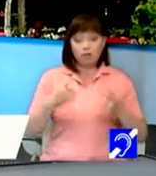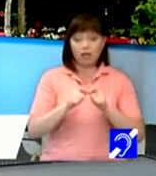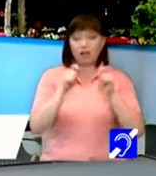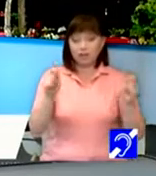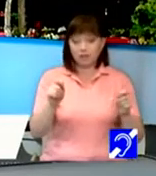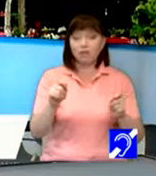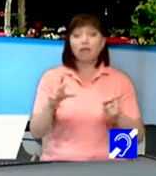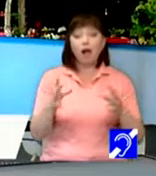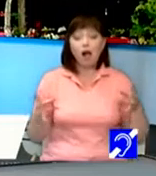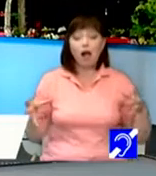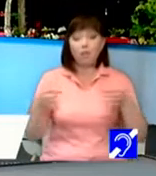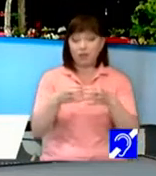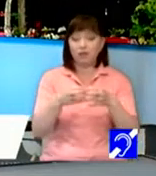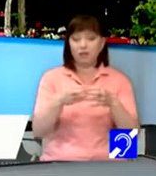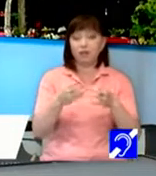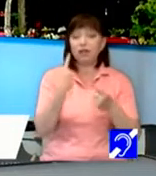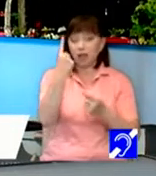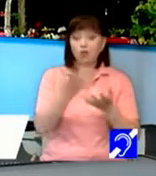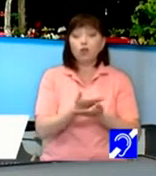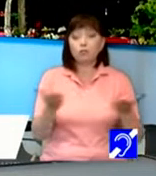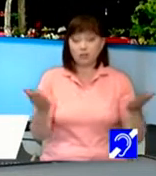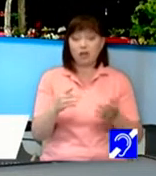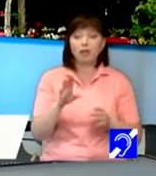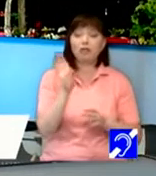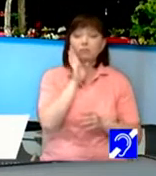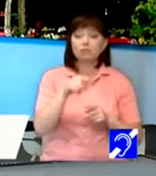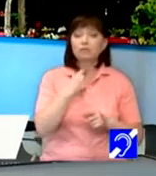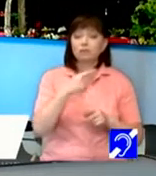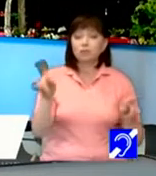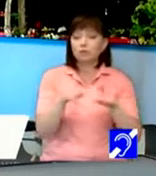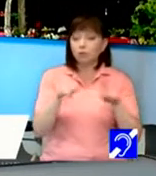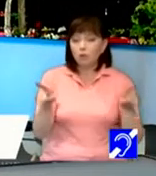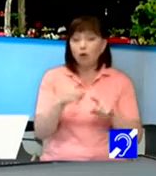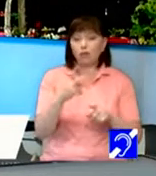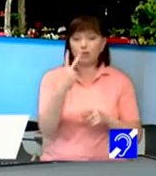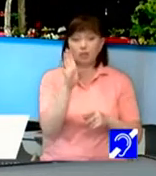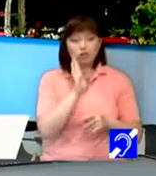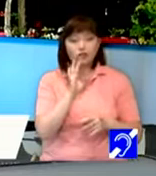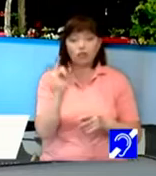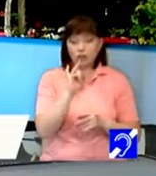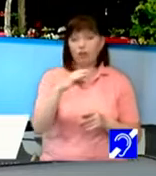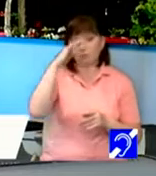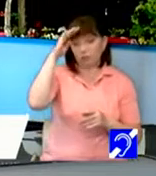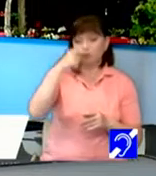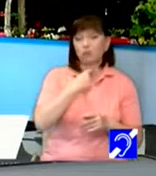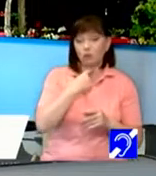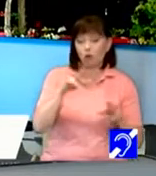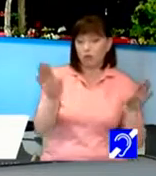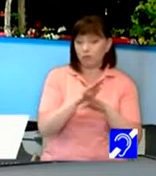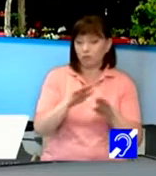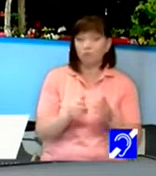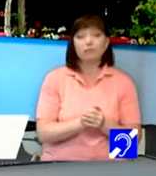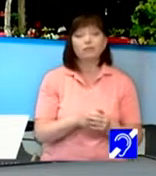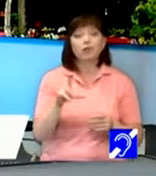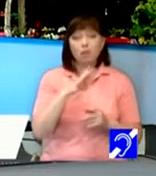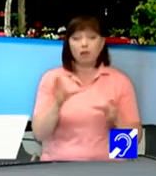deschidere i-a reunit pe aceea scenă pe sopranele Valentina Naforniță, Natalia Tanasiciuc și baritonul Andrei Jelihovski. Ei au